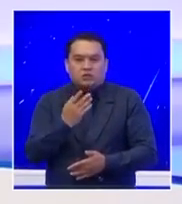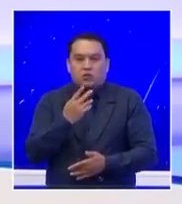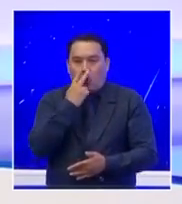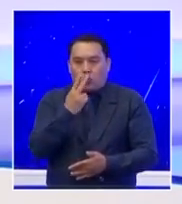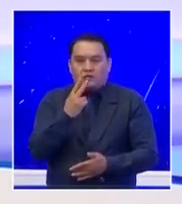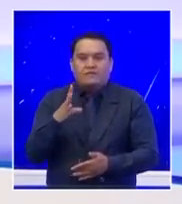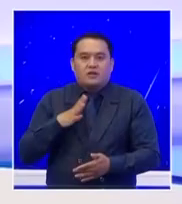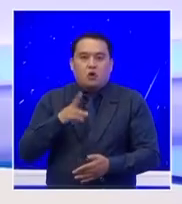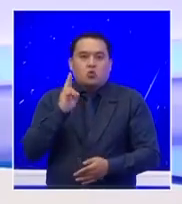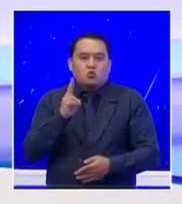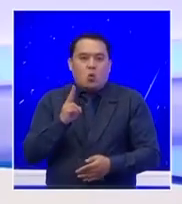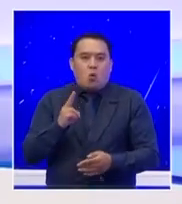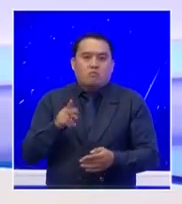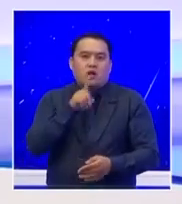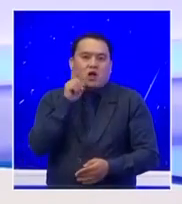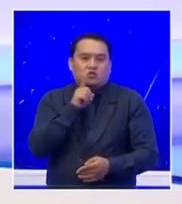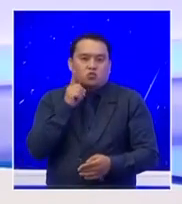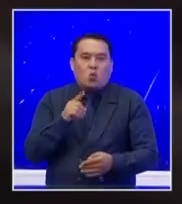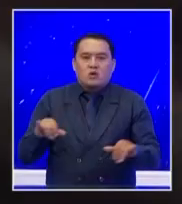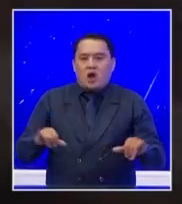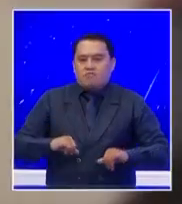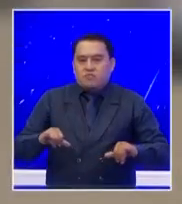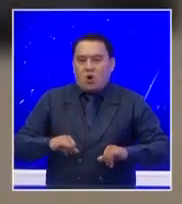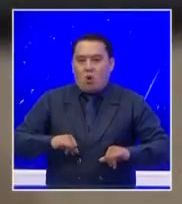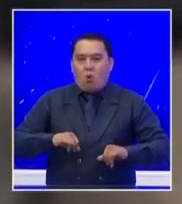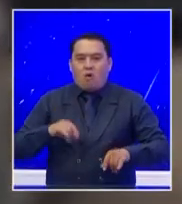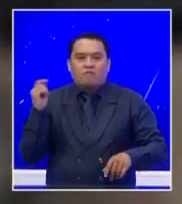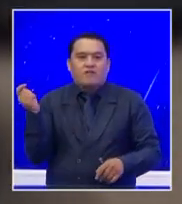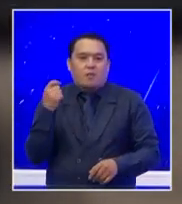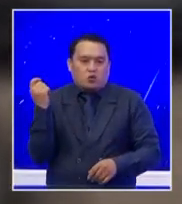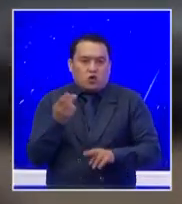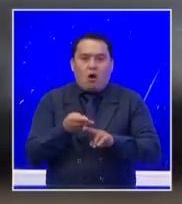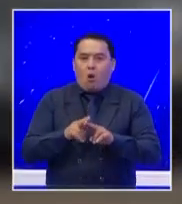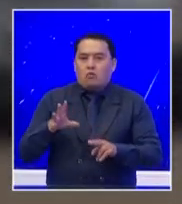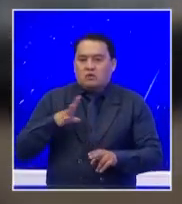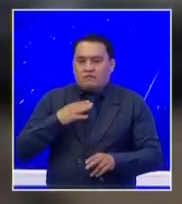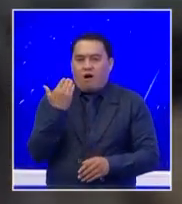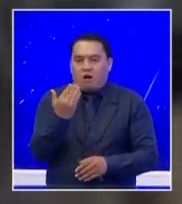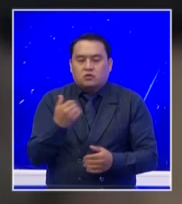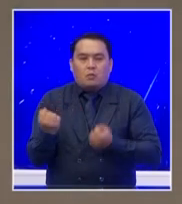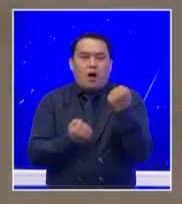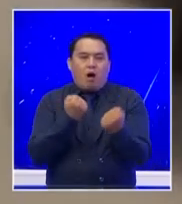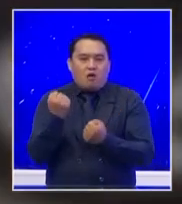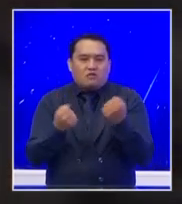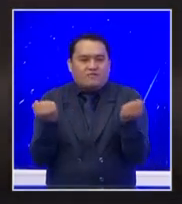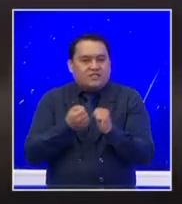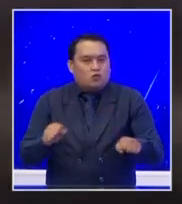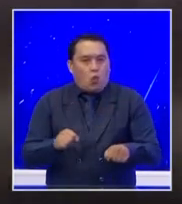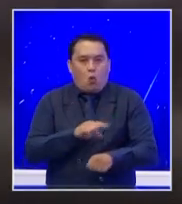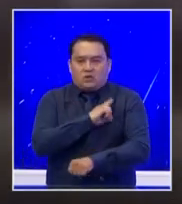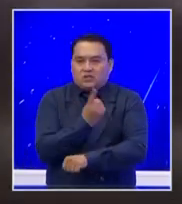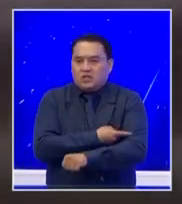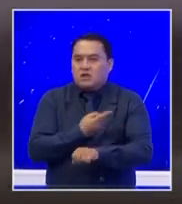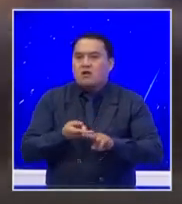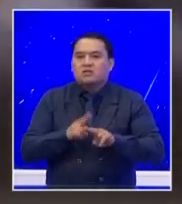окон которых то и дело высовывалась молодежь, размахивая лентами выпускников. Авто ехали по дороге на высокой скорости. В